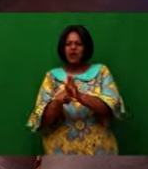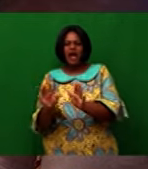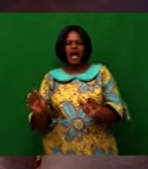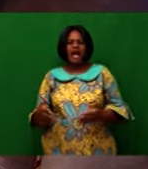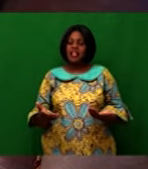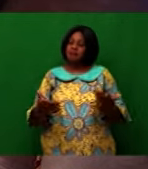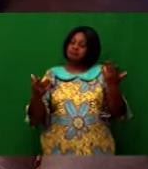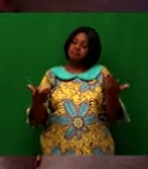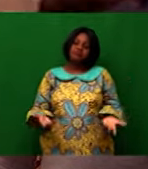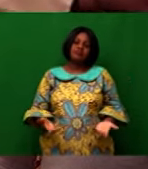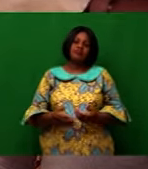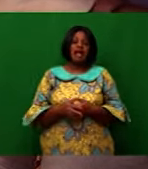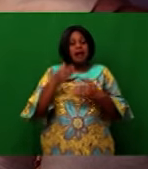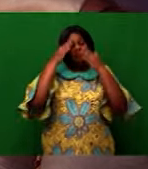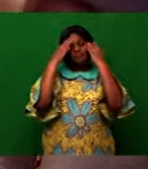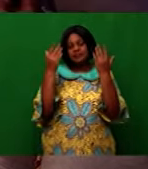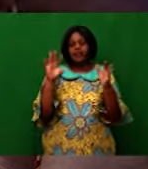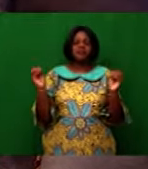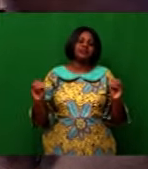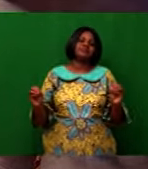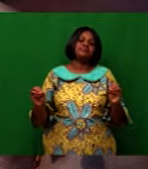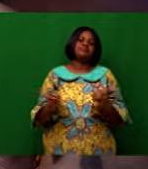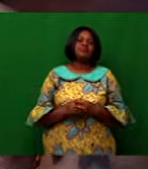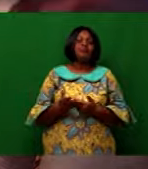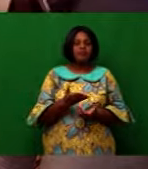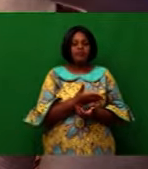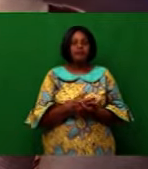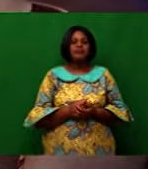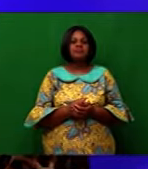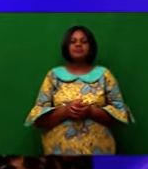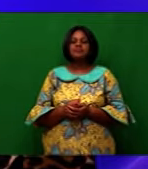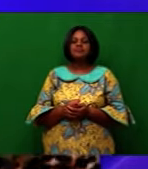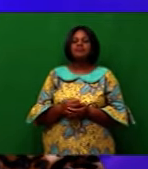maakuenderera ndatenda hangu mashoko makuku tinogai ndoenda kuna sekuru vagopindura vemakwinja